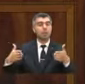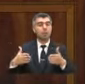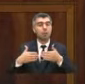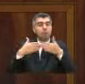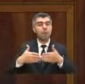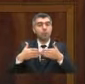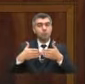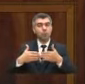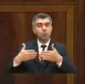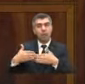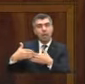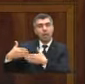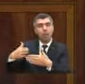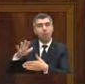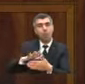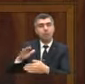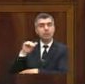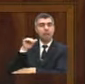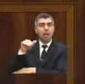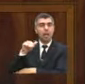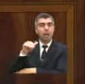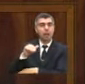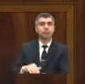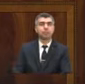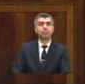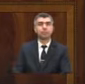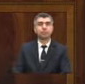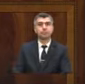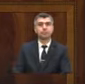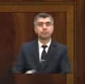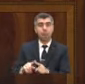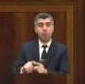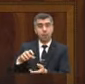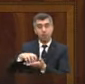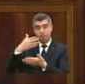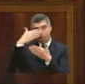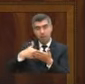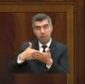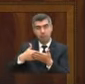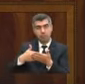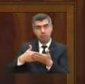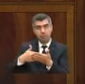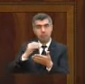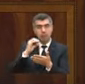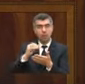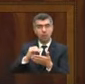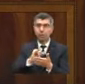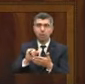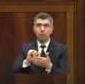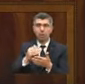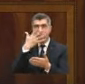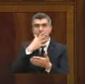المنطقة المجاورة، وغادي يكون عنده تأثير كبير ليس فقط محليا وليس فقط وطنيا ولكن أيضا